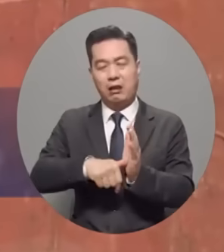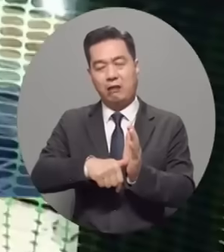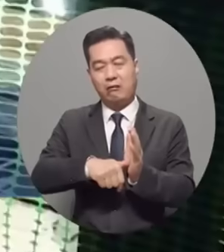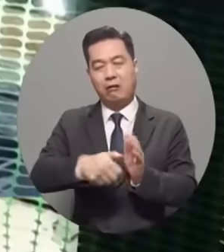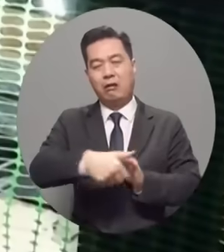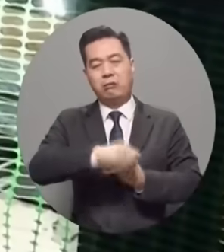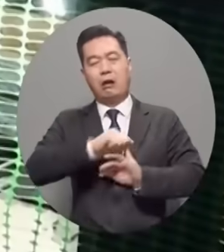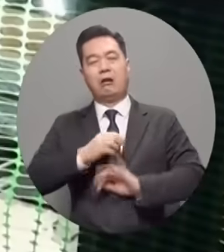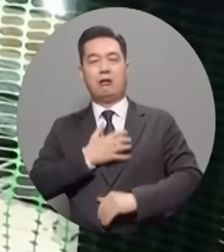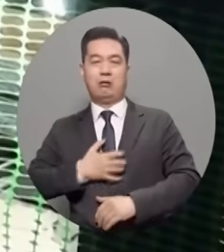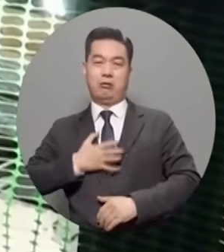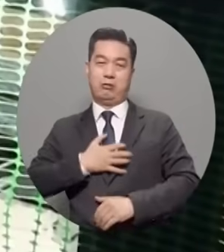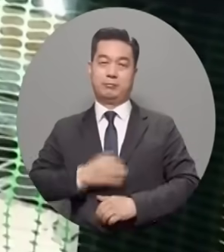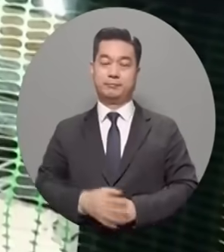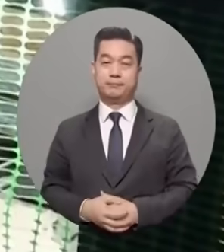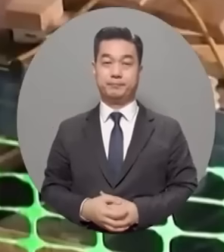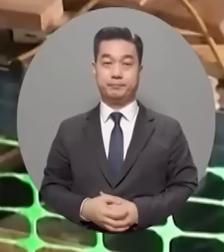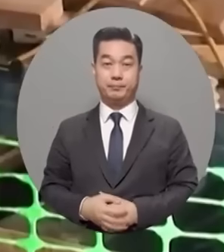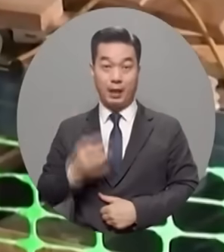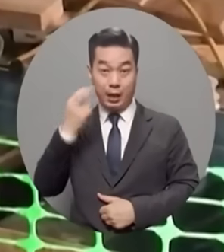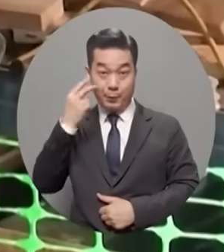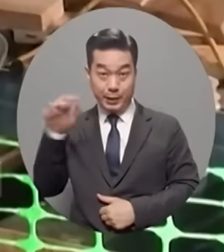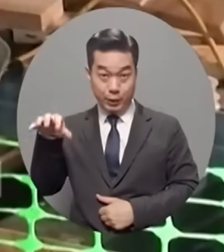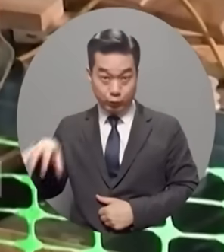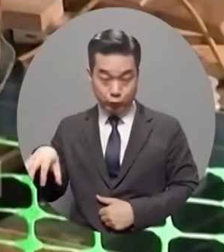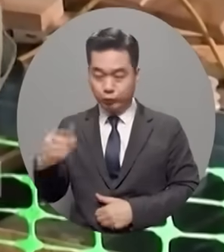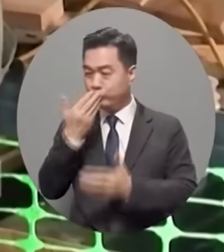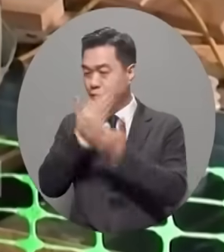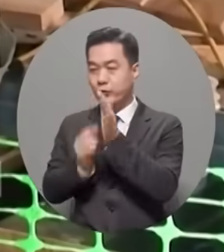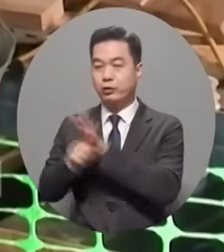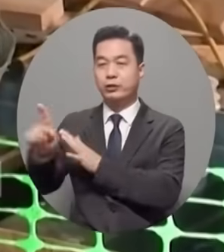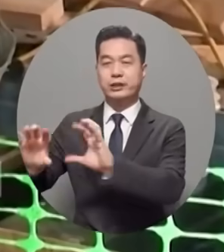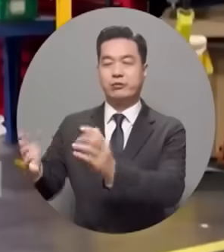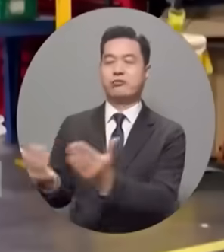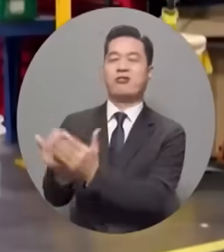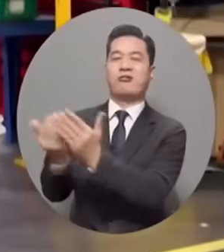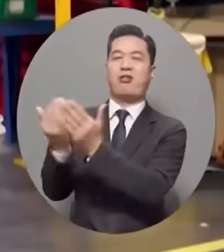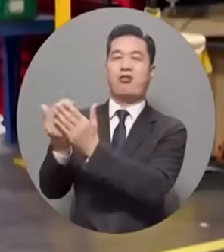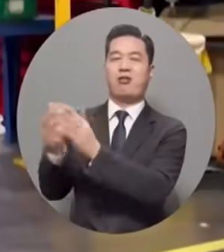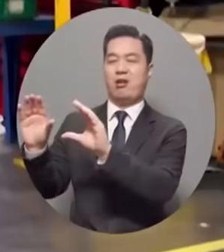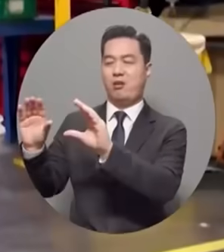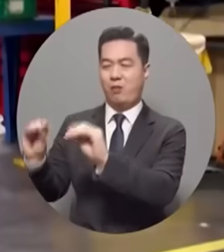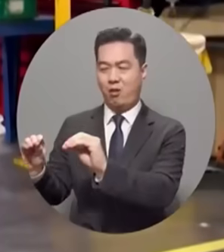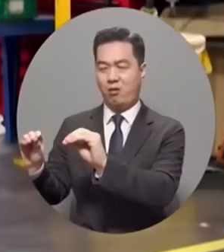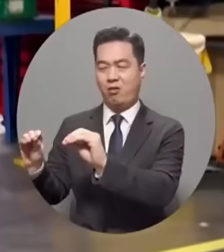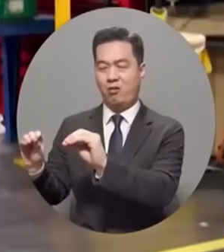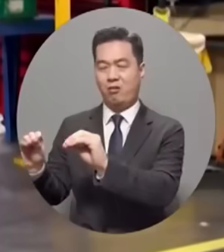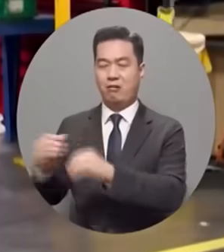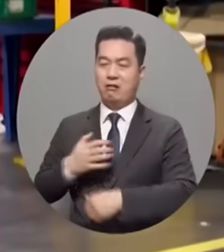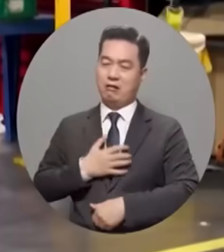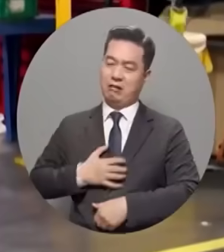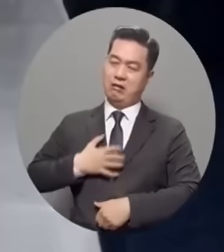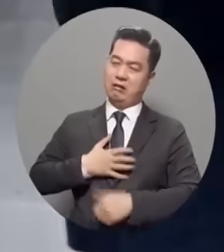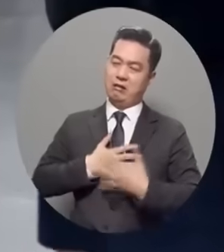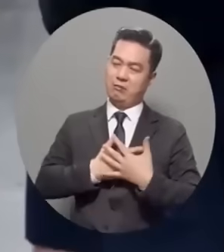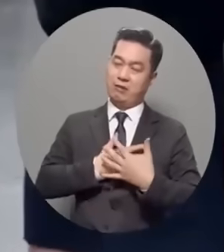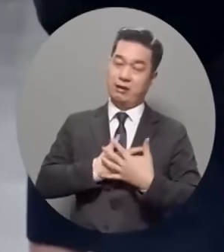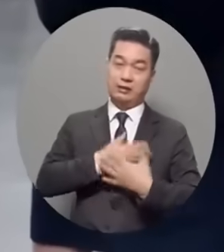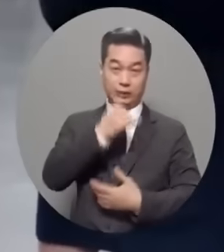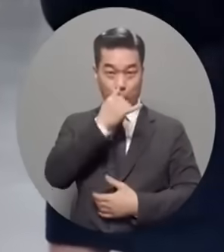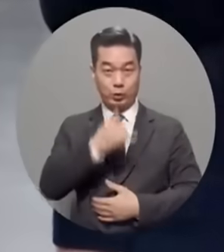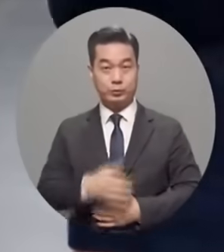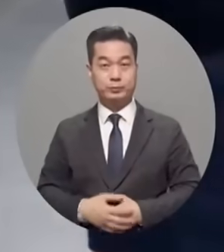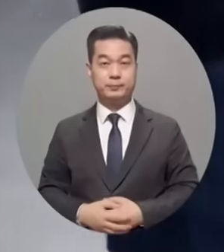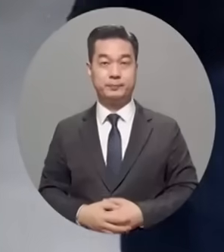없는 부분. 특히 미국을 비롯한 주요 선진국의 성장세가 주춤할 것으로 예상되는 점도 불안 요소로 꼽힙니다. MBC